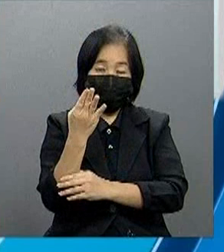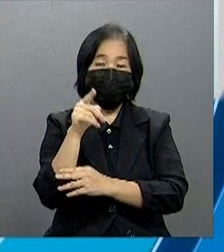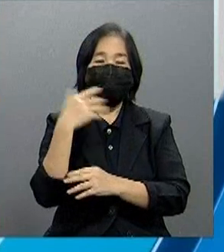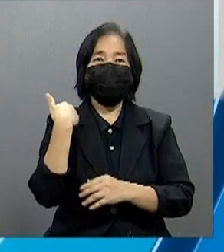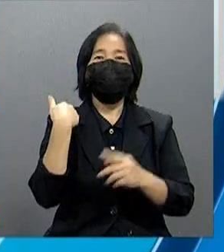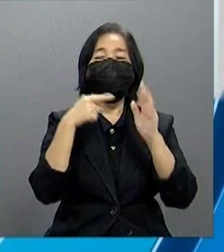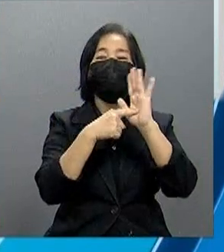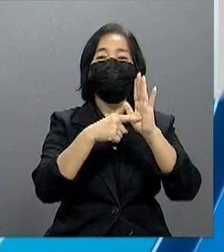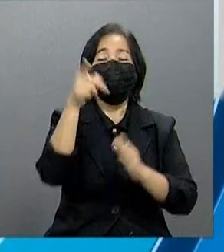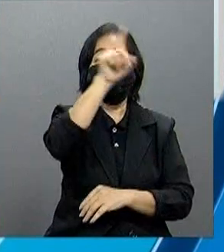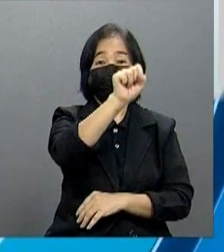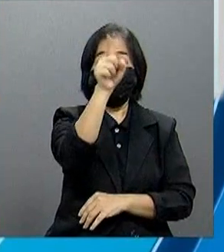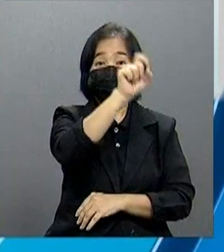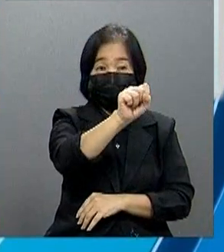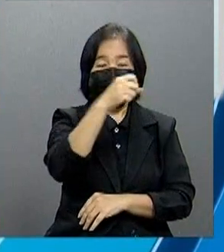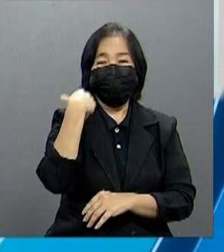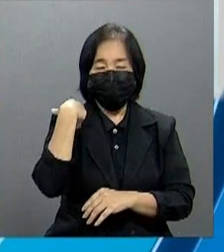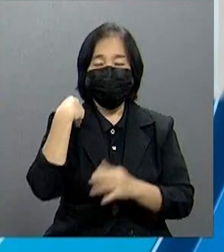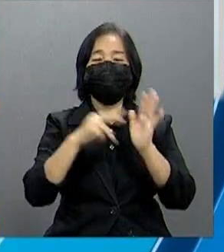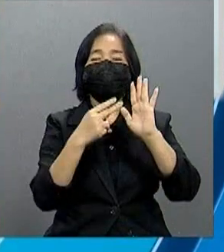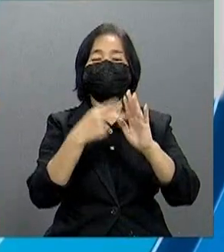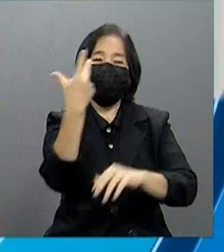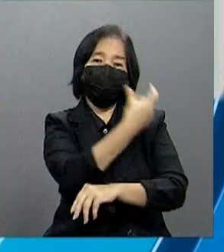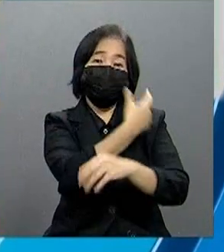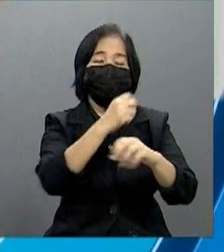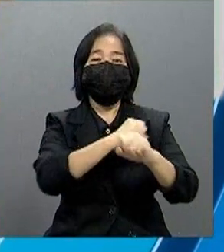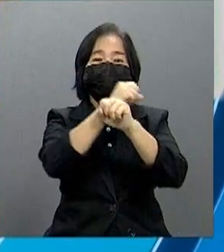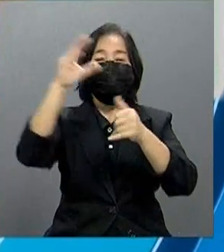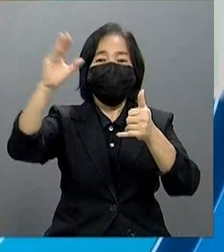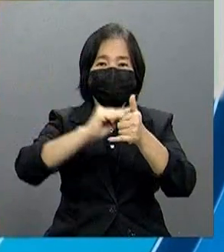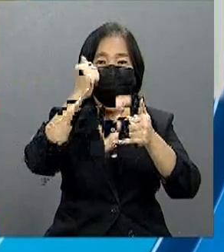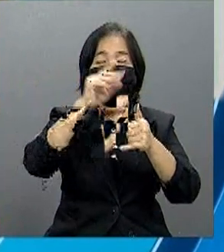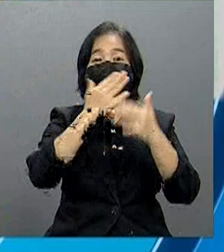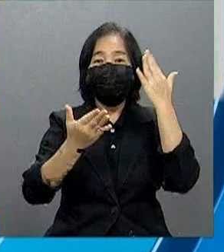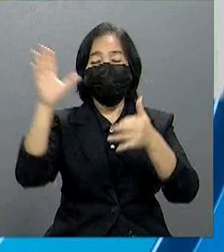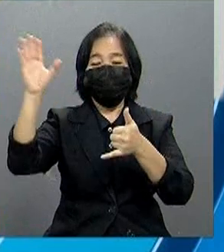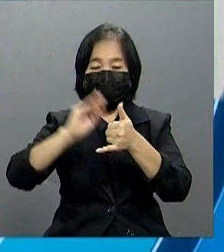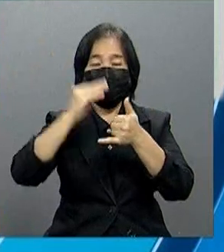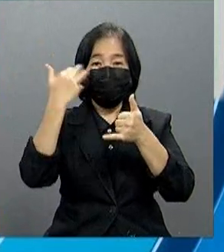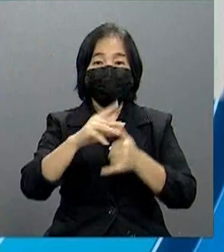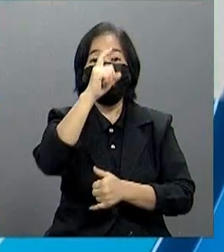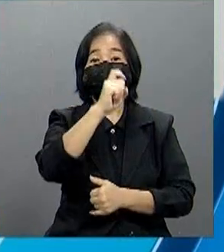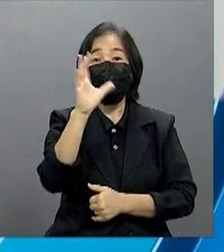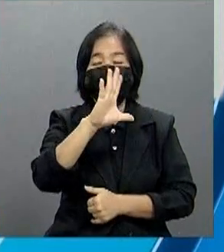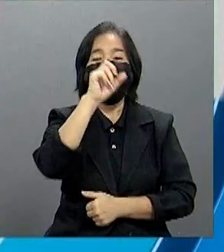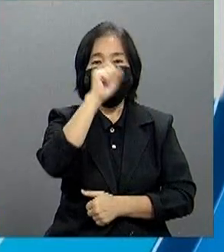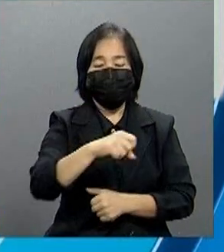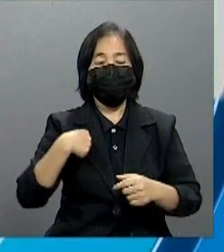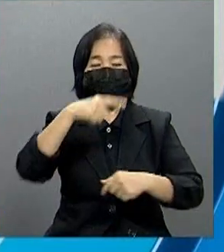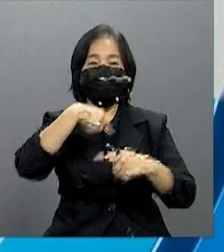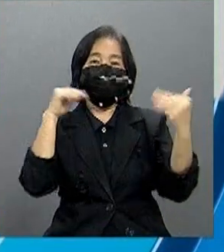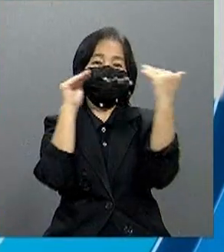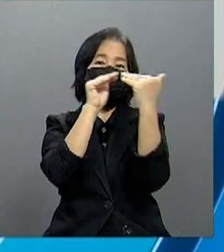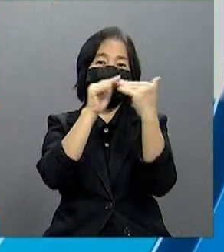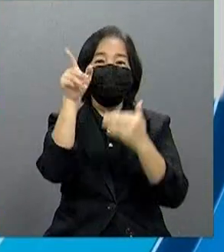ป้องกันการติดเชื้อได้แล้วก็ลดอัตราการตายเช่นเดียวกับวัคซีนตัวอื่นนะครับเท่าที่ตัวเลขเห็นก็ส